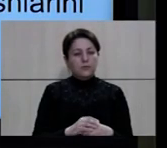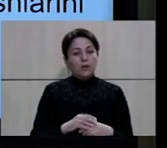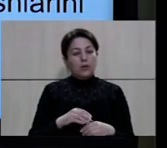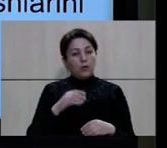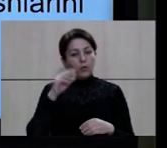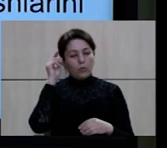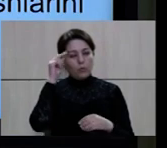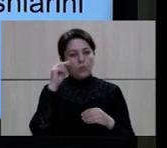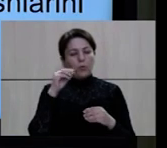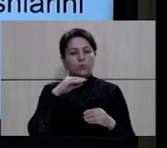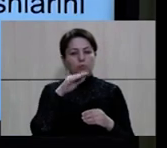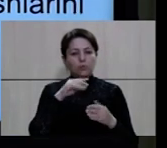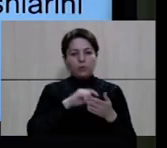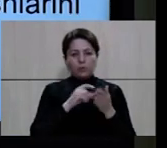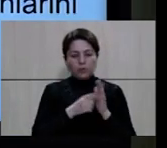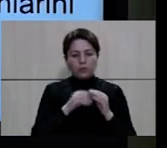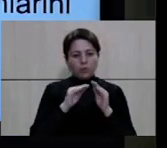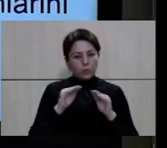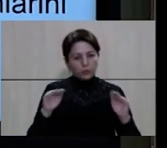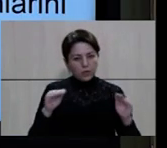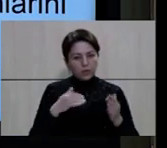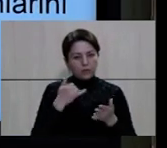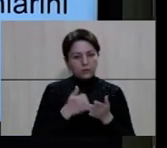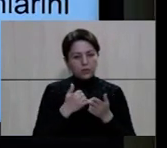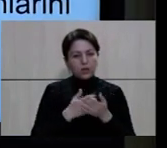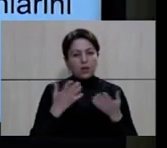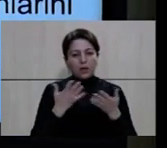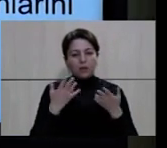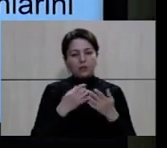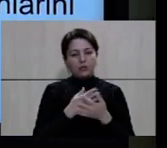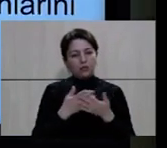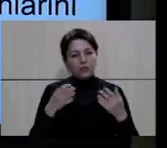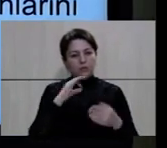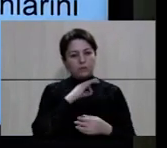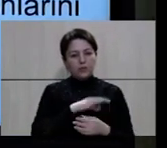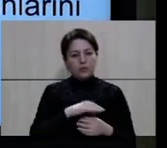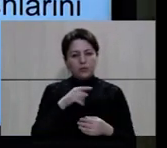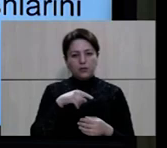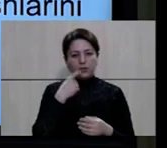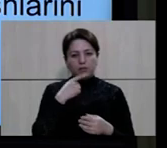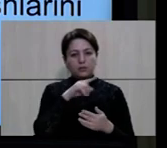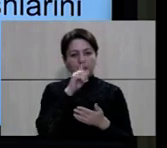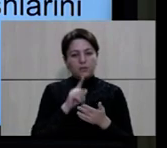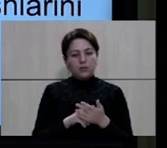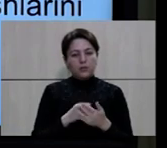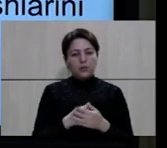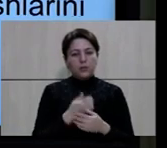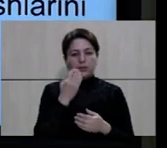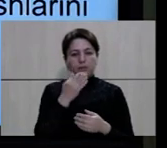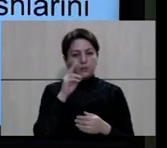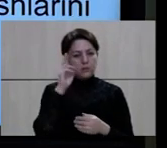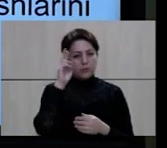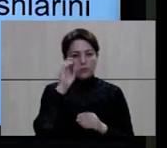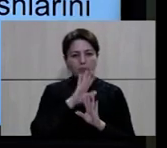O'quv ustaxonalarida o'quvchilar kavsharlagichning qanday turlaridan foydalanishadi deyilgan savolga siz qo'rqmasdan